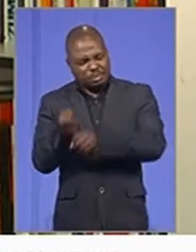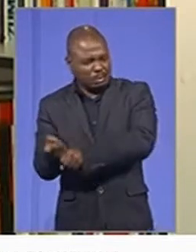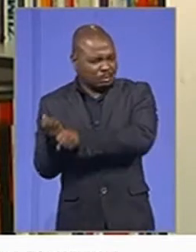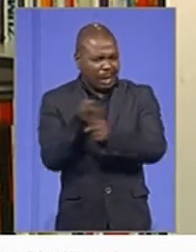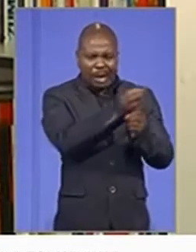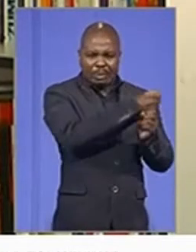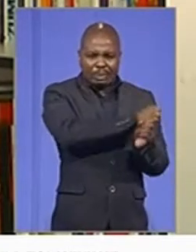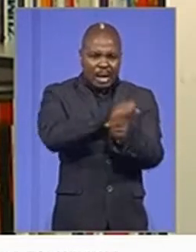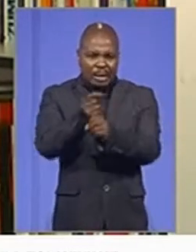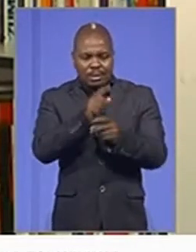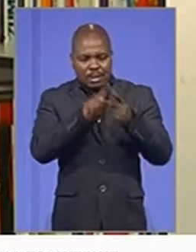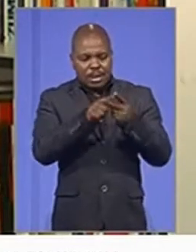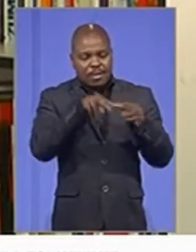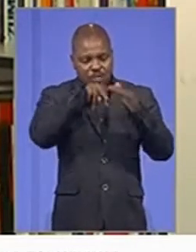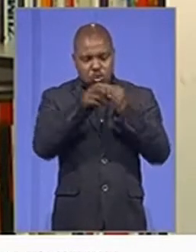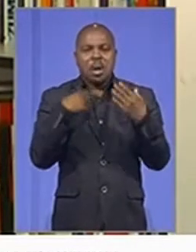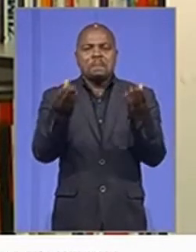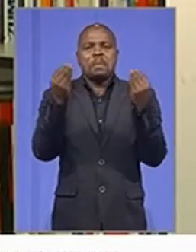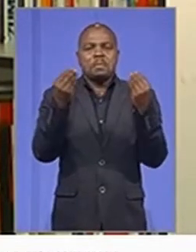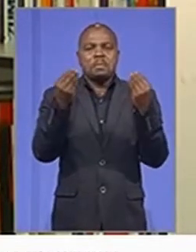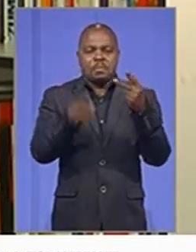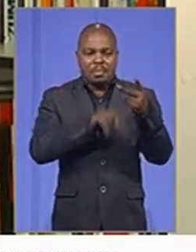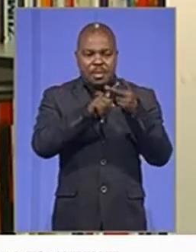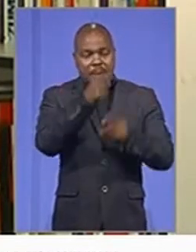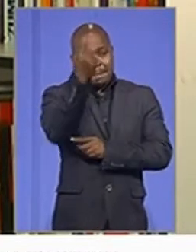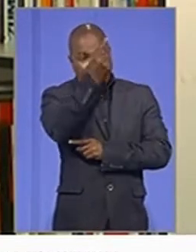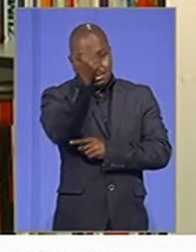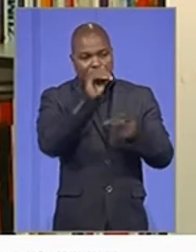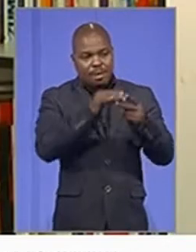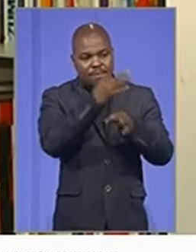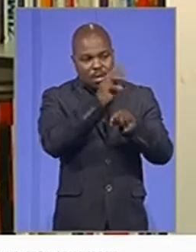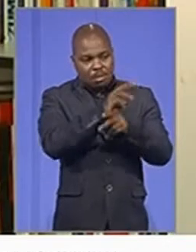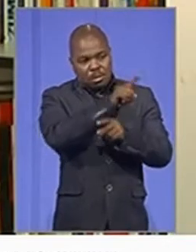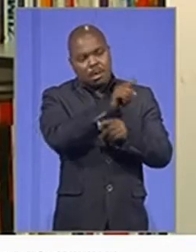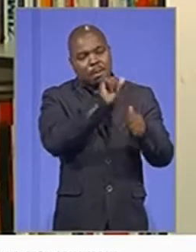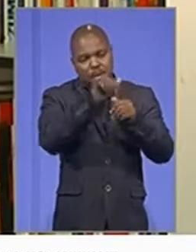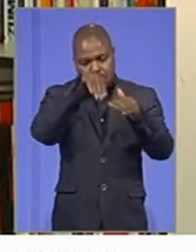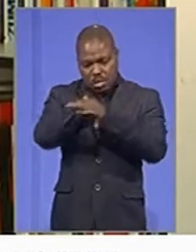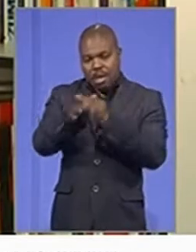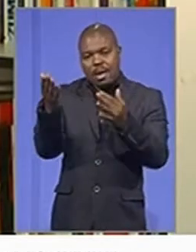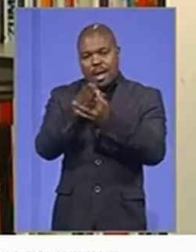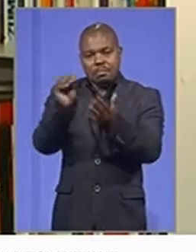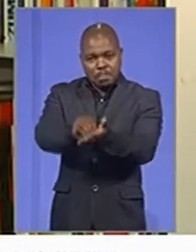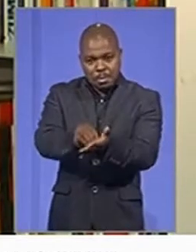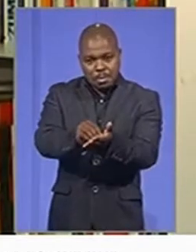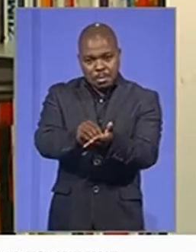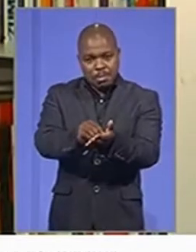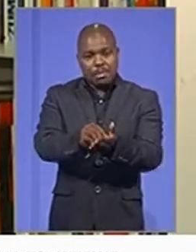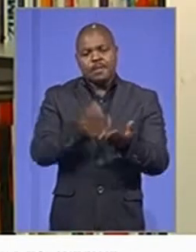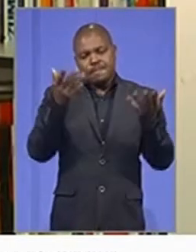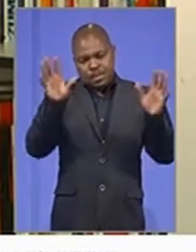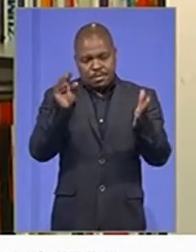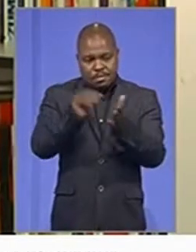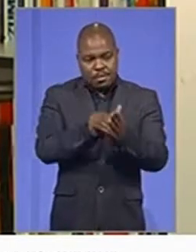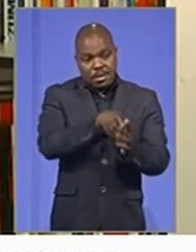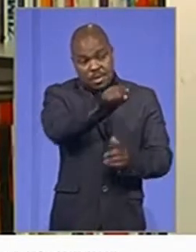re kry-ile video ewe ra gopela principal le batswadi gore ba yo bula case ba butše case ba o